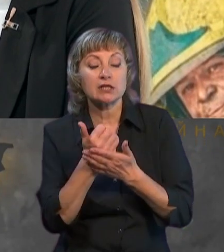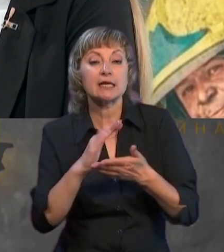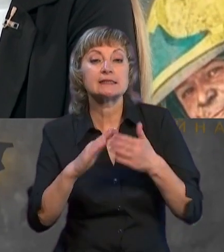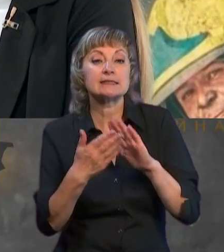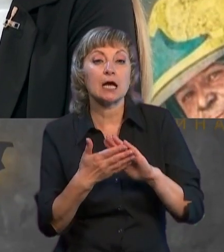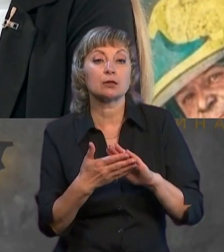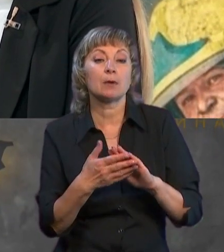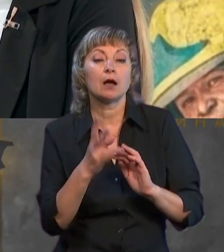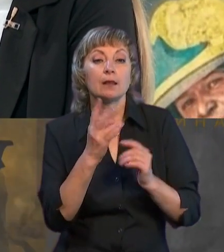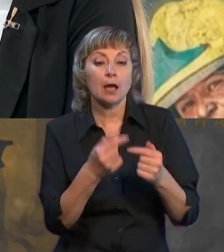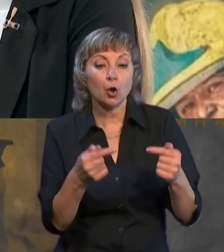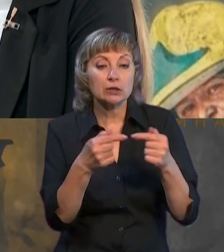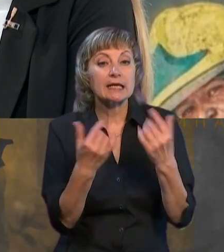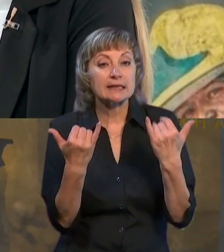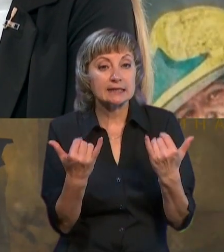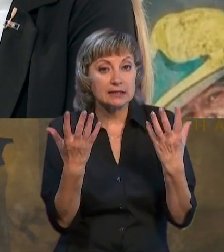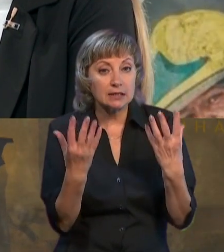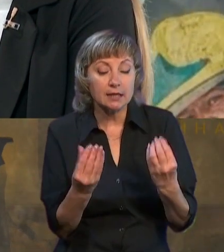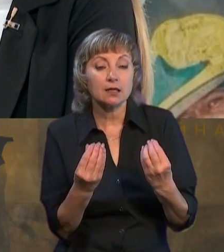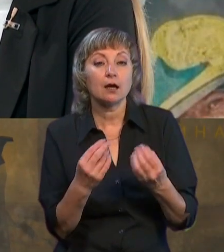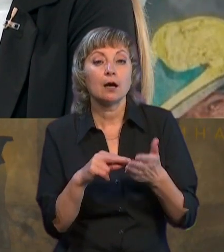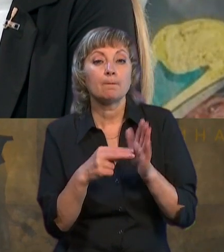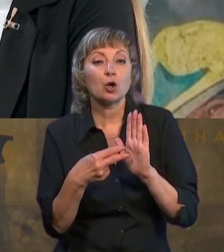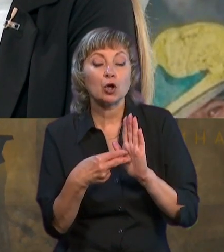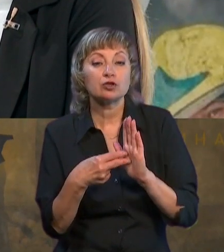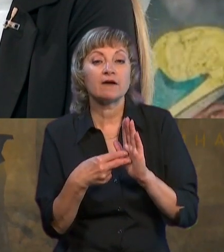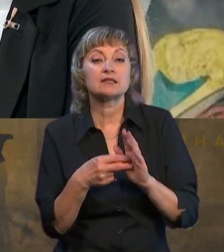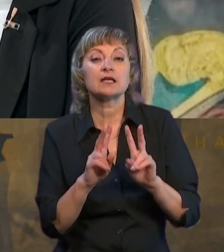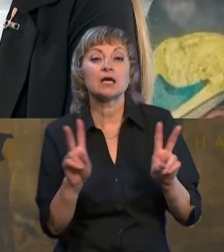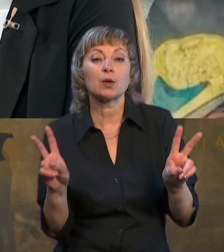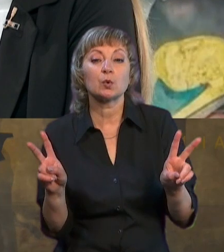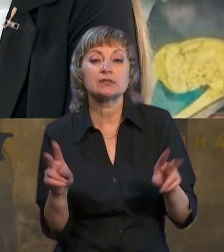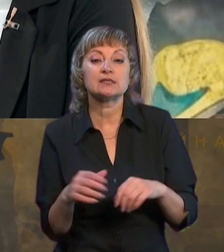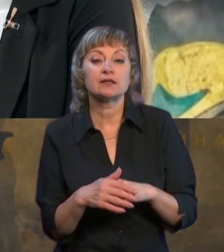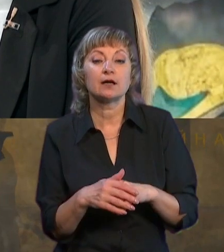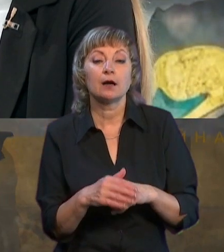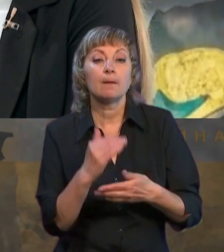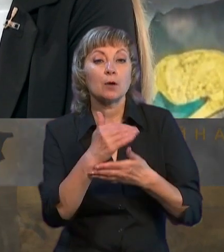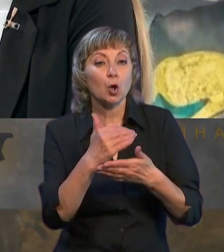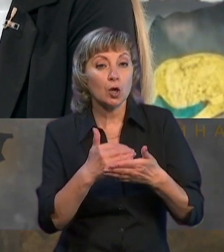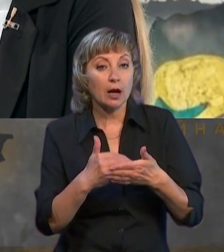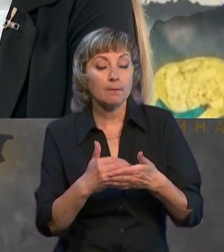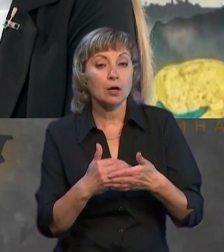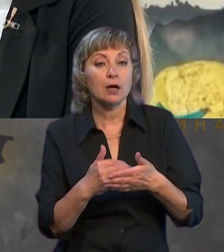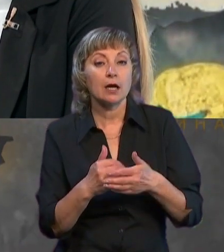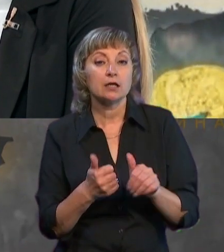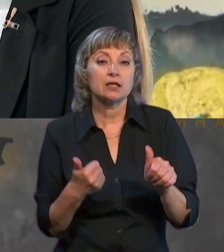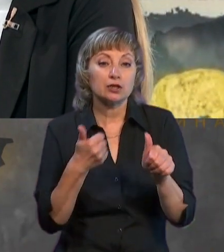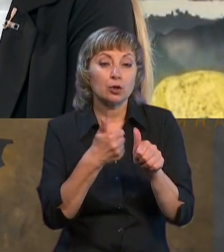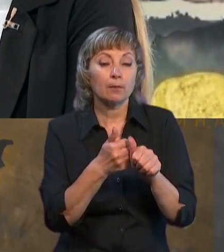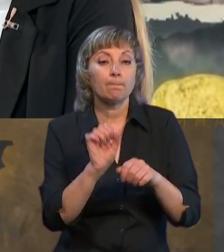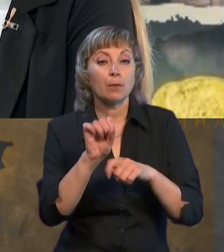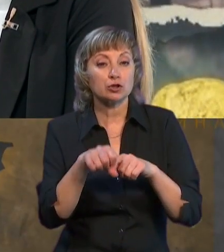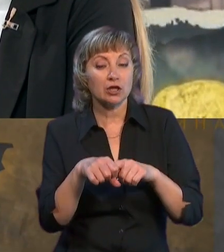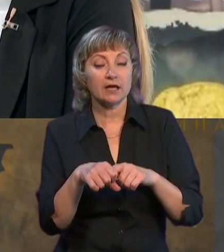на конкретний день, спроєктувати якусь програму з надолуження, з подолання